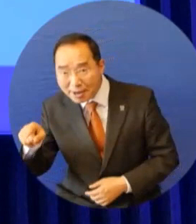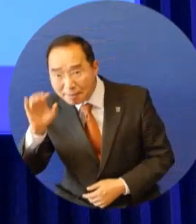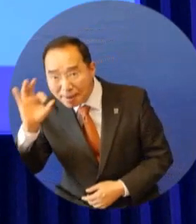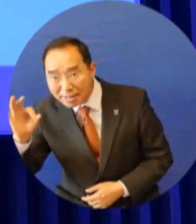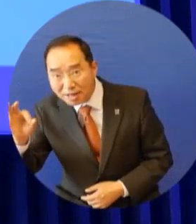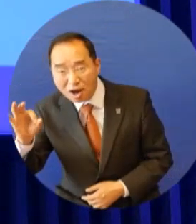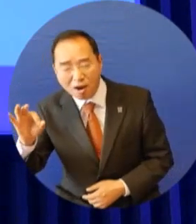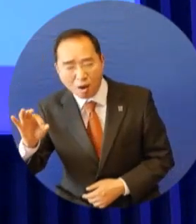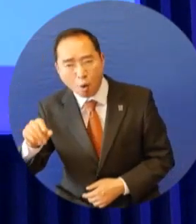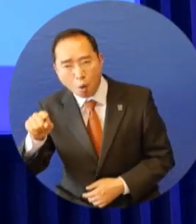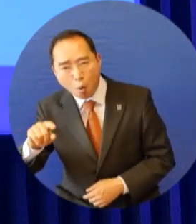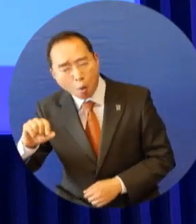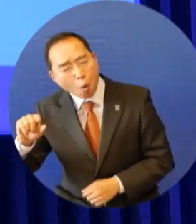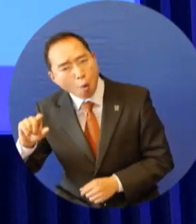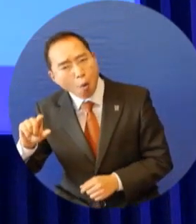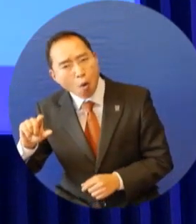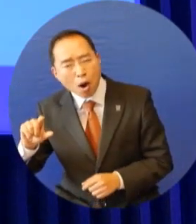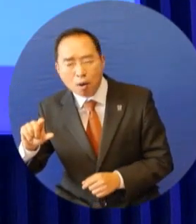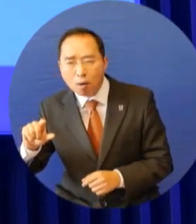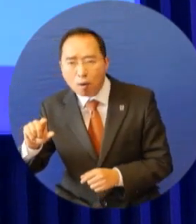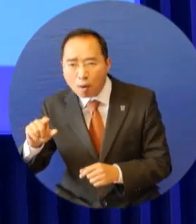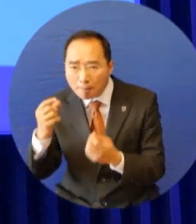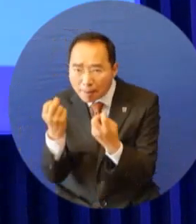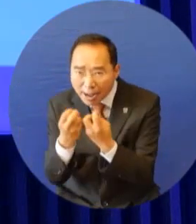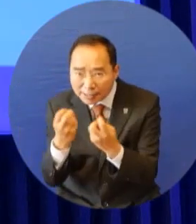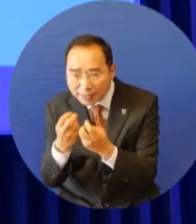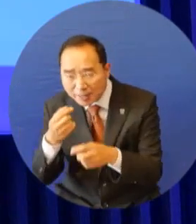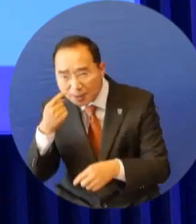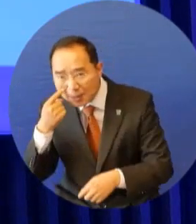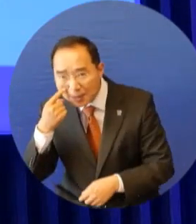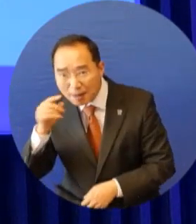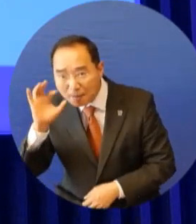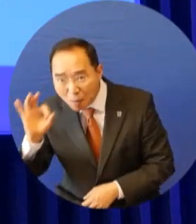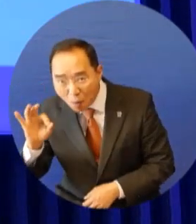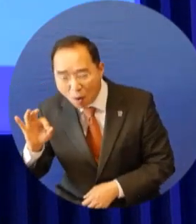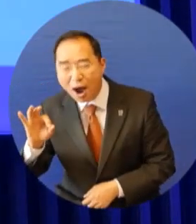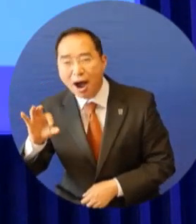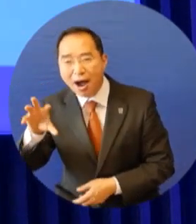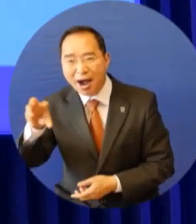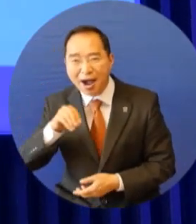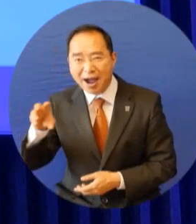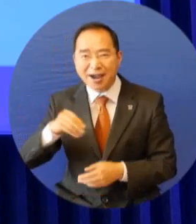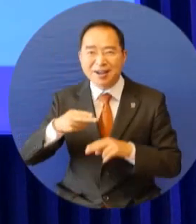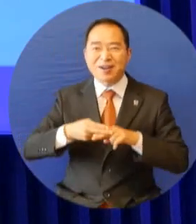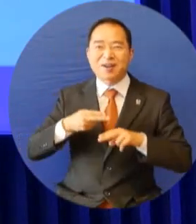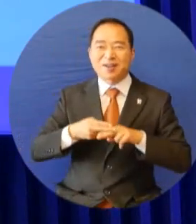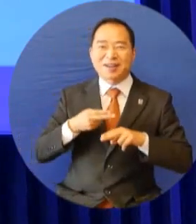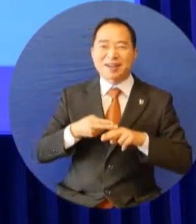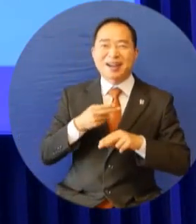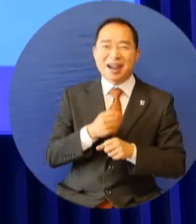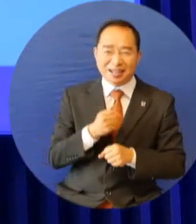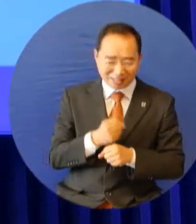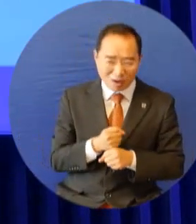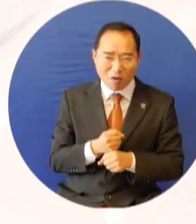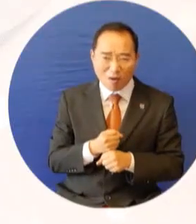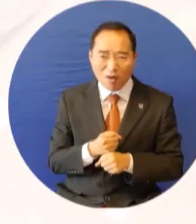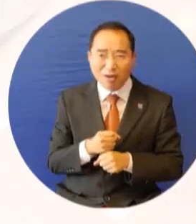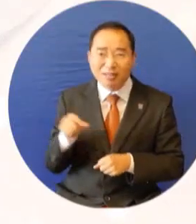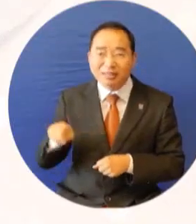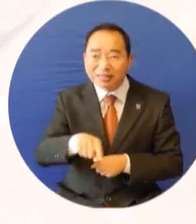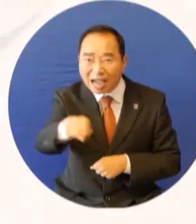나면 들판으로 돌아다니면서 저 풀들의 생태, 습생 이런 것들을 가지고 우리가 밥상에